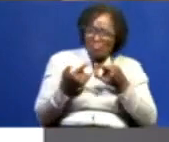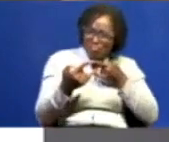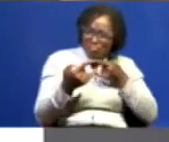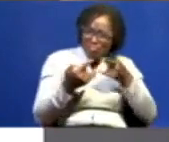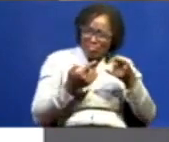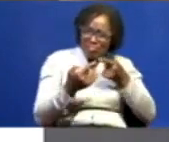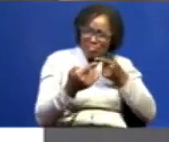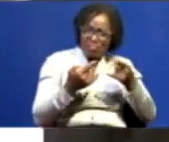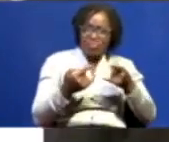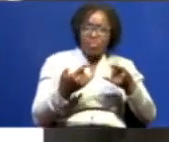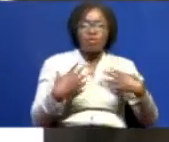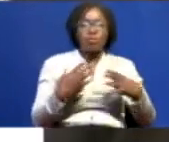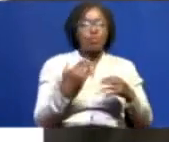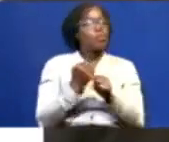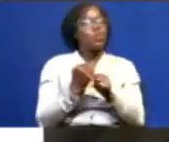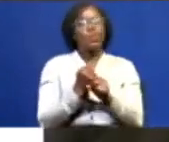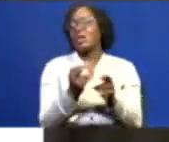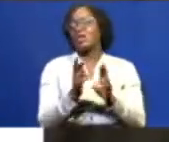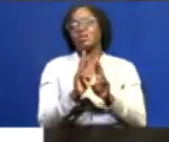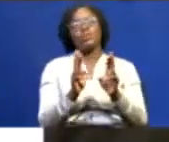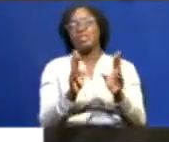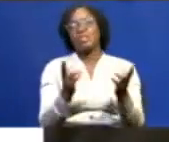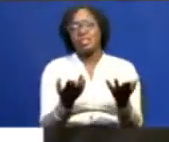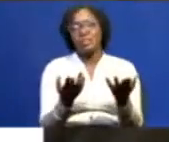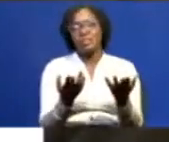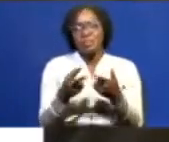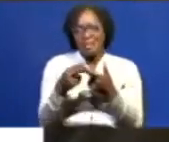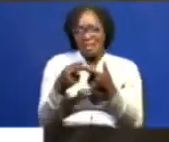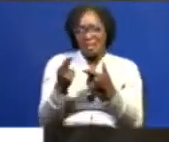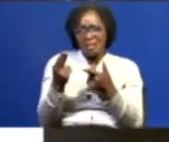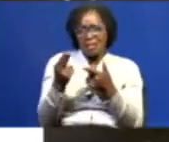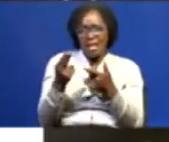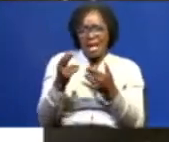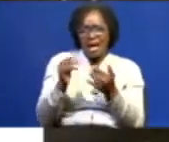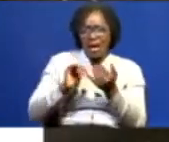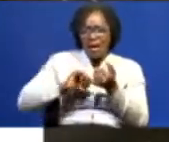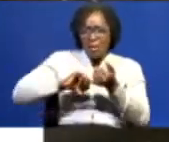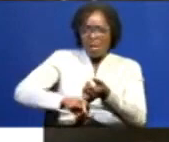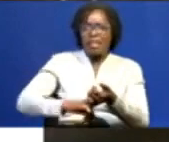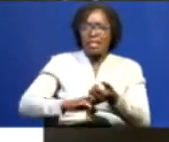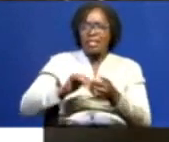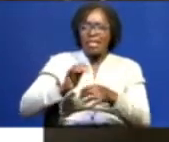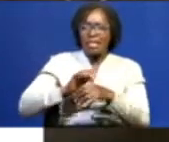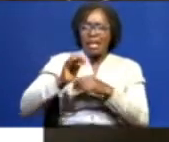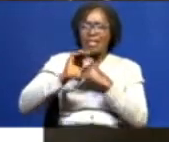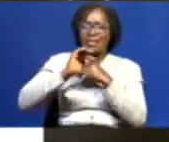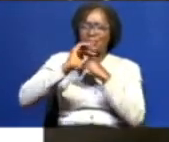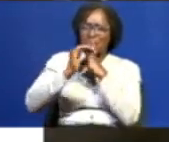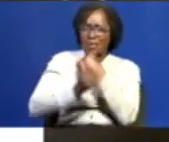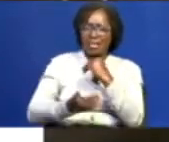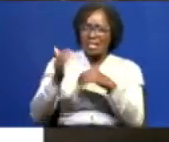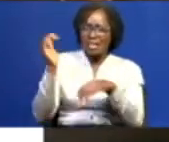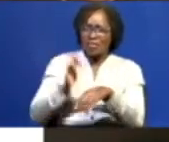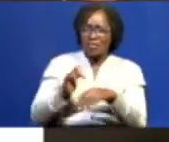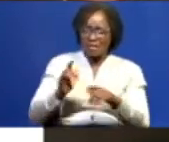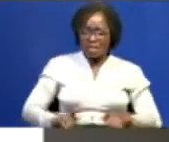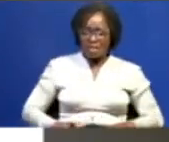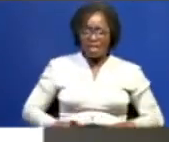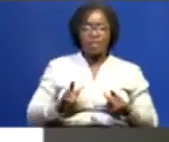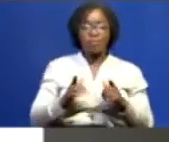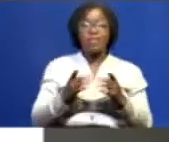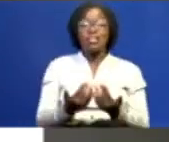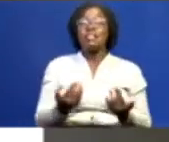people who are working already. Ukeketaji, ndoa na mimba za mapema vimeathiri pakubwa maisha ya watoto ambao wamekosa